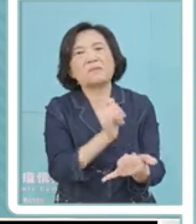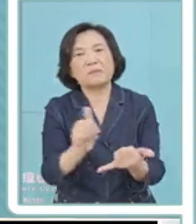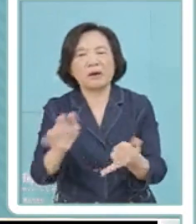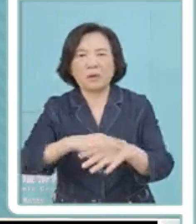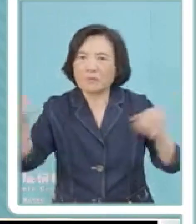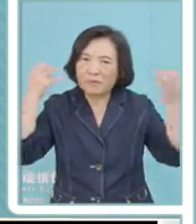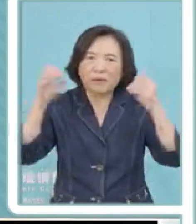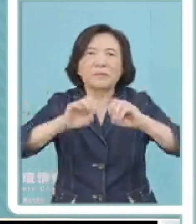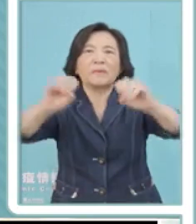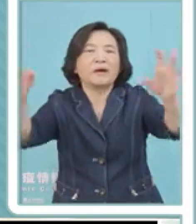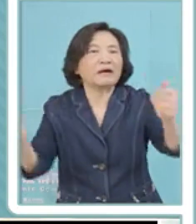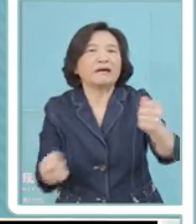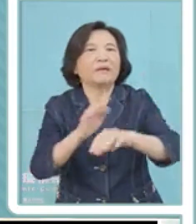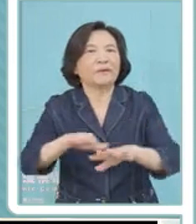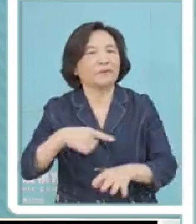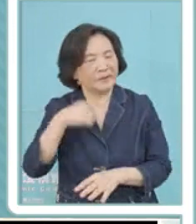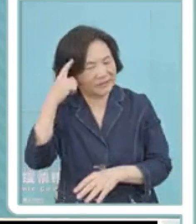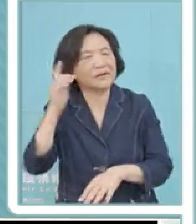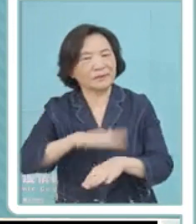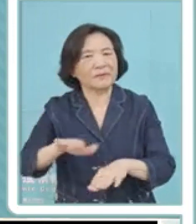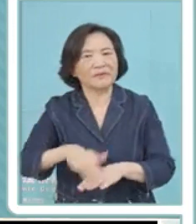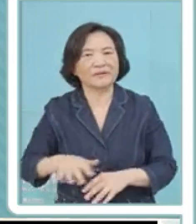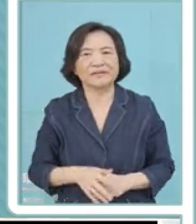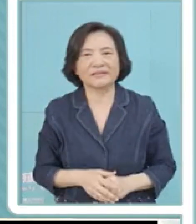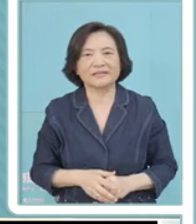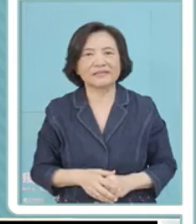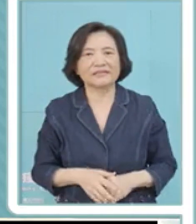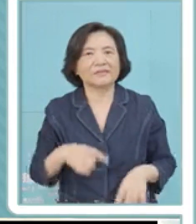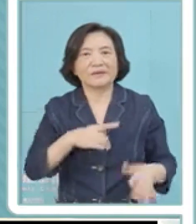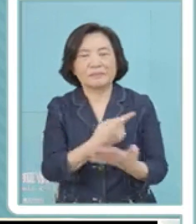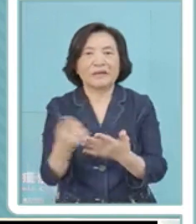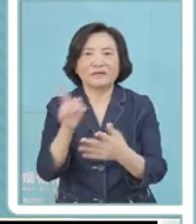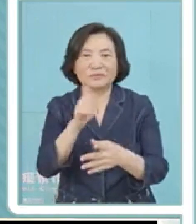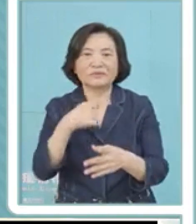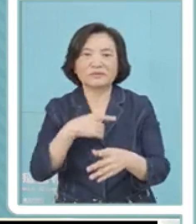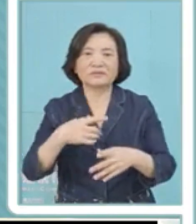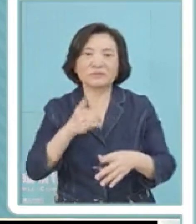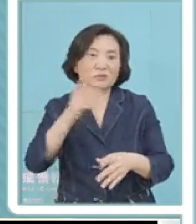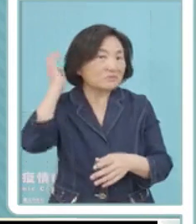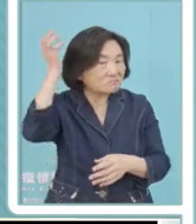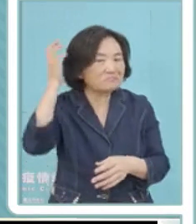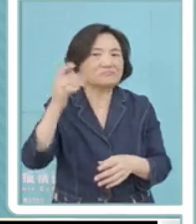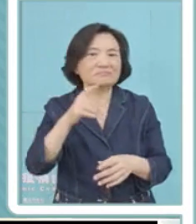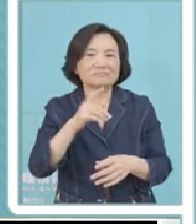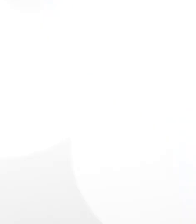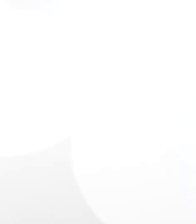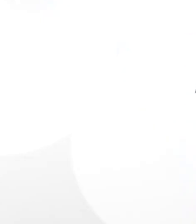哦。我看等到全部都出来以后，我们再讨论了。